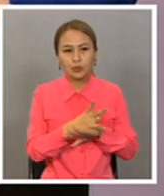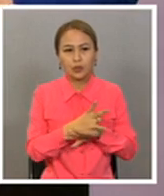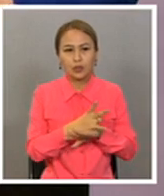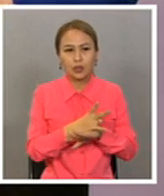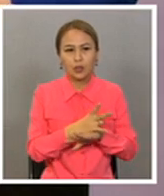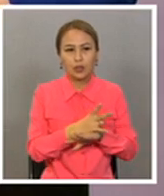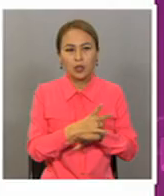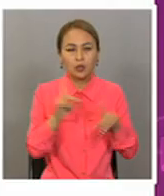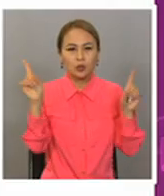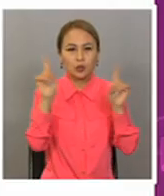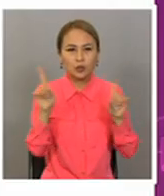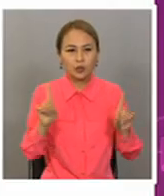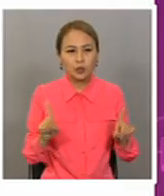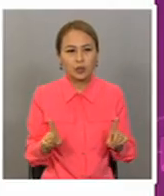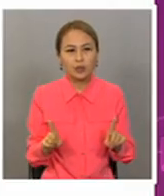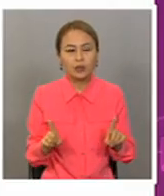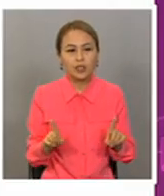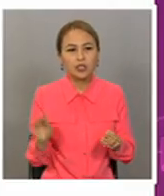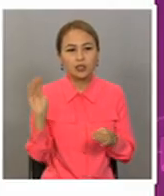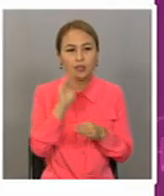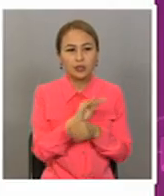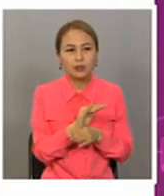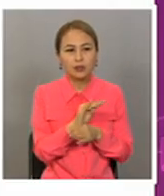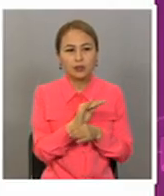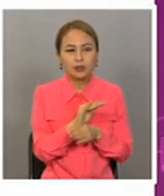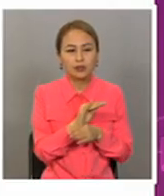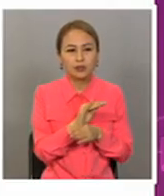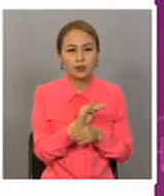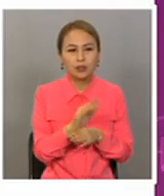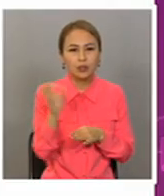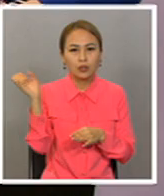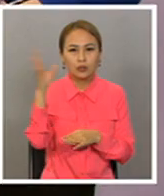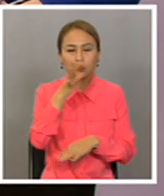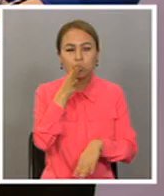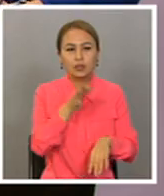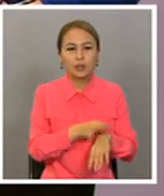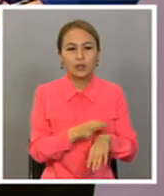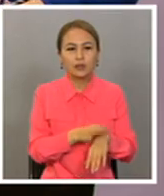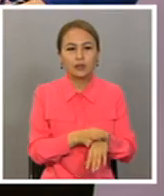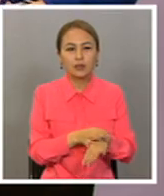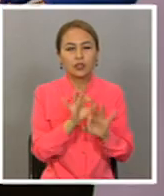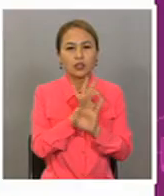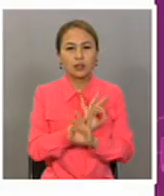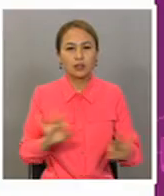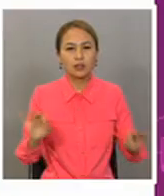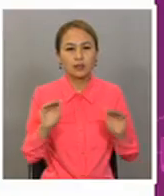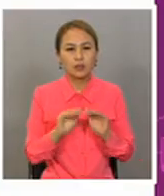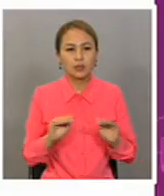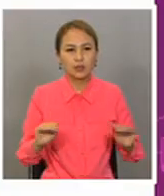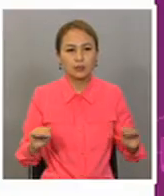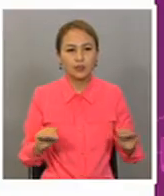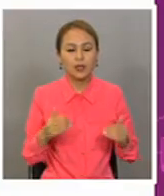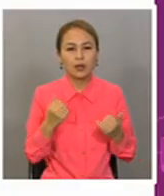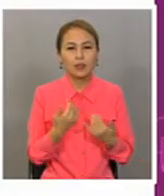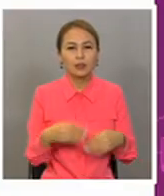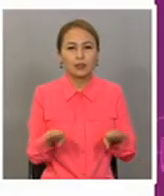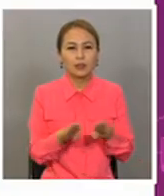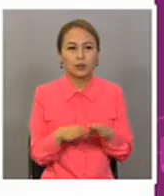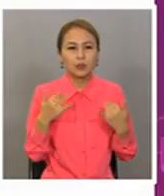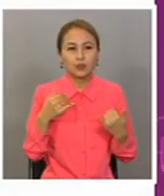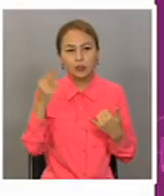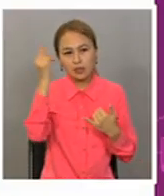шоқ жұлдыздар және күн сағат. Жарайсыңдар балалар. Ал енді бүгінгі